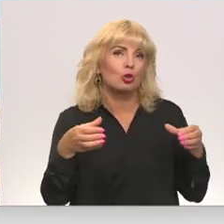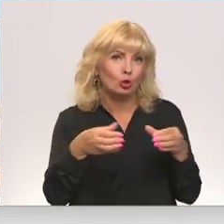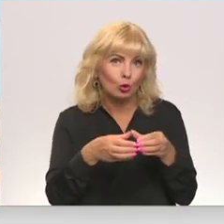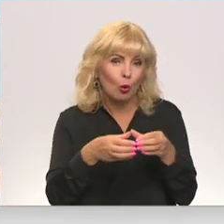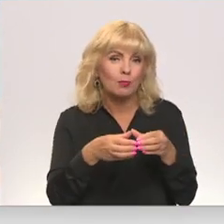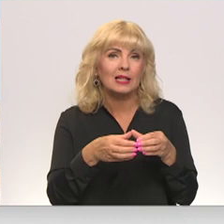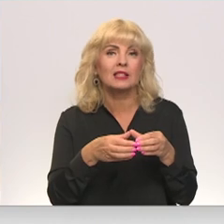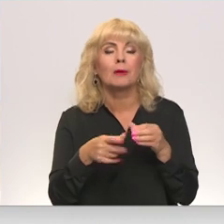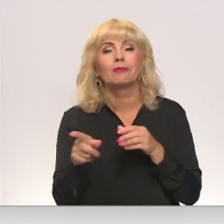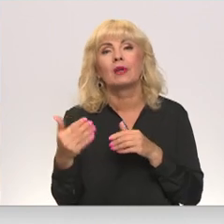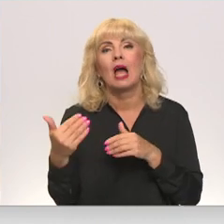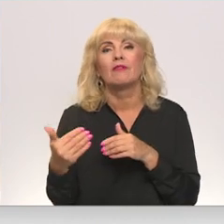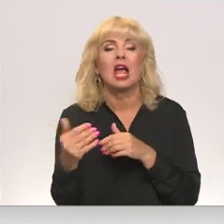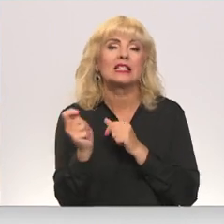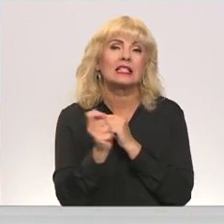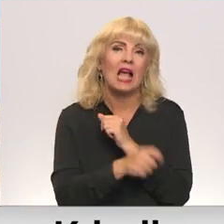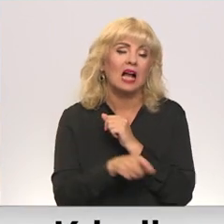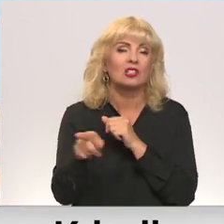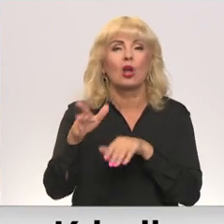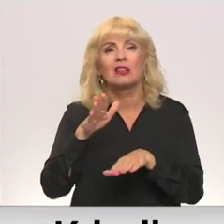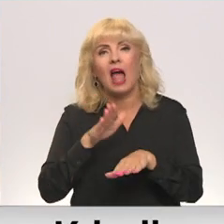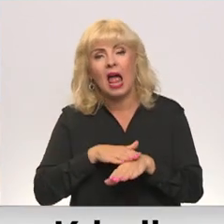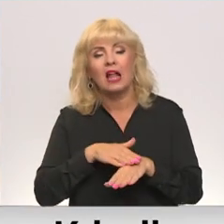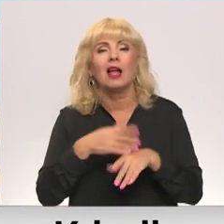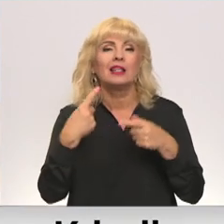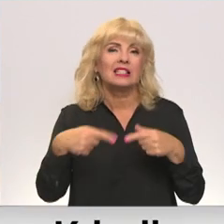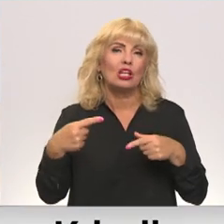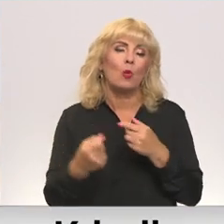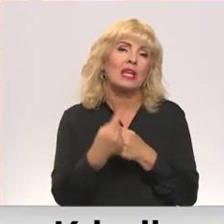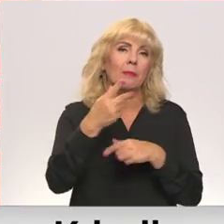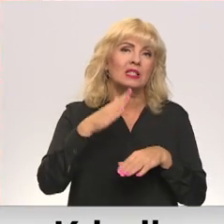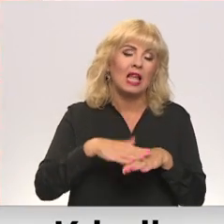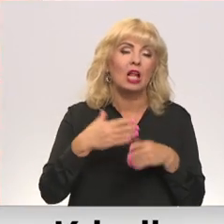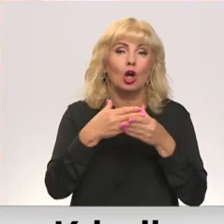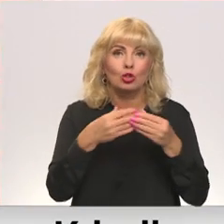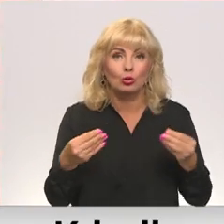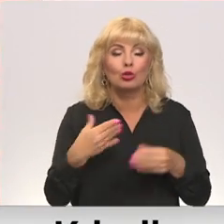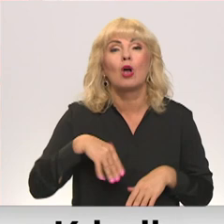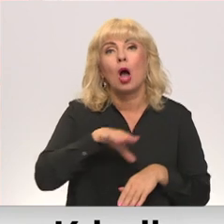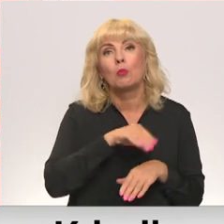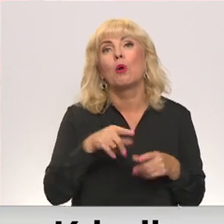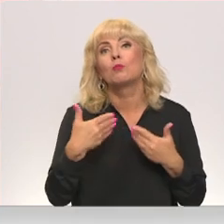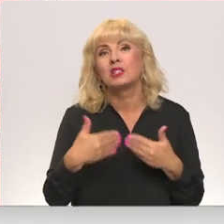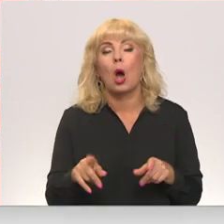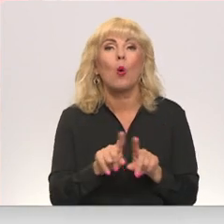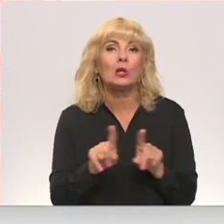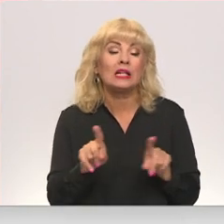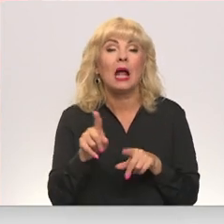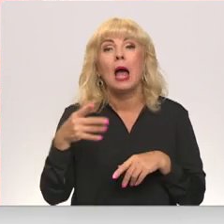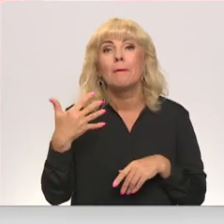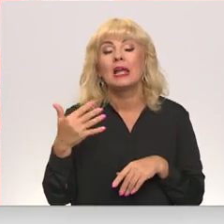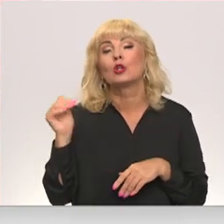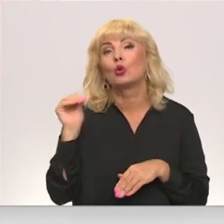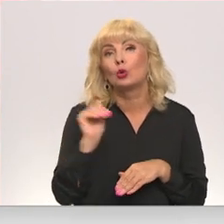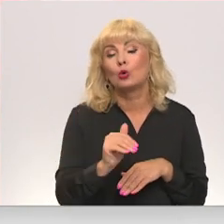gan sankciju regulējuma dēļ, gan citu iemeslu dēļ šobrīd ir arī zudušas. Mums jau ir kaut kurā 50